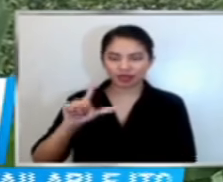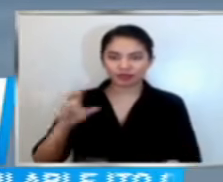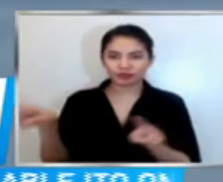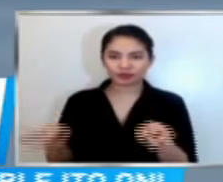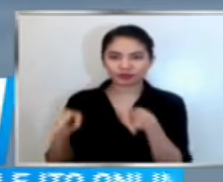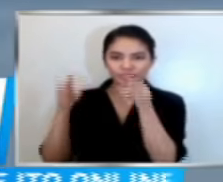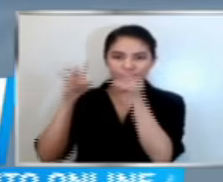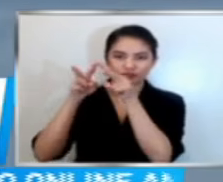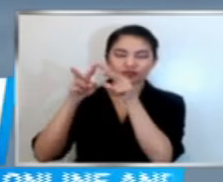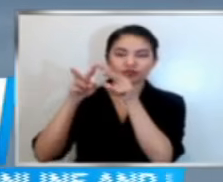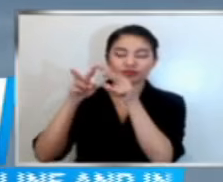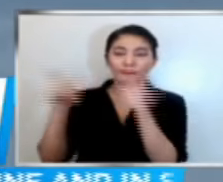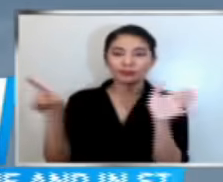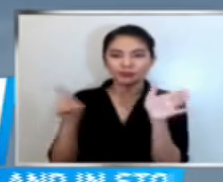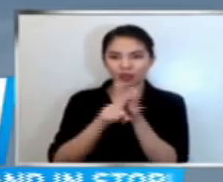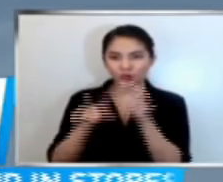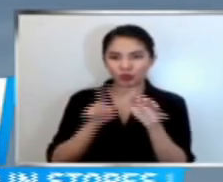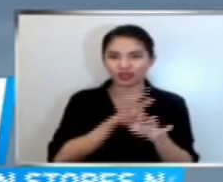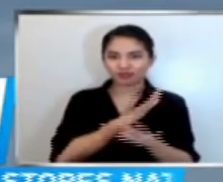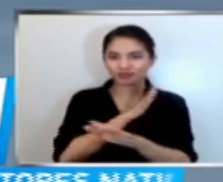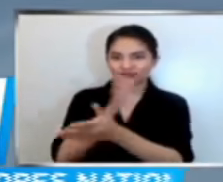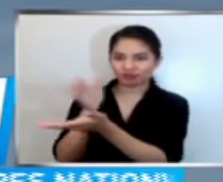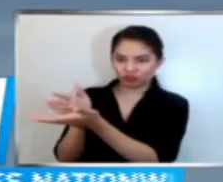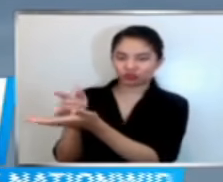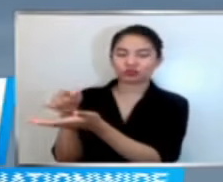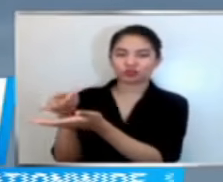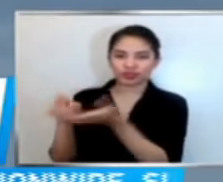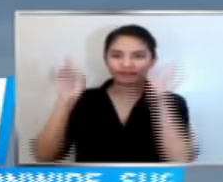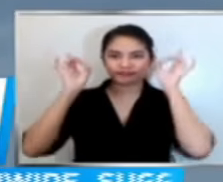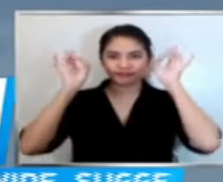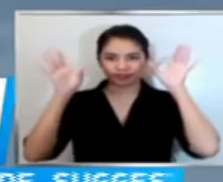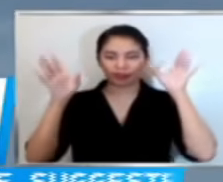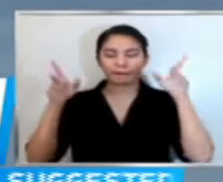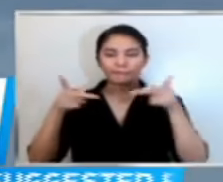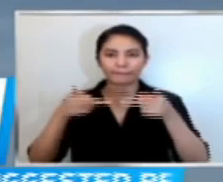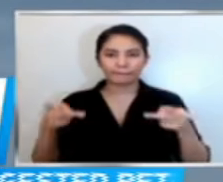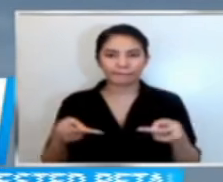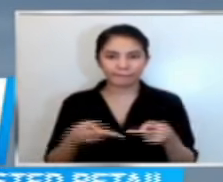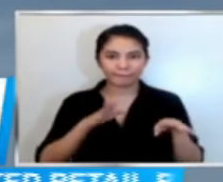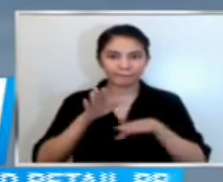pagpunta sa Permanent Danger Zone. Inaabisuhan